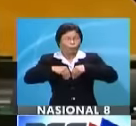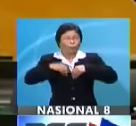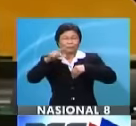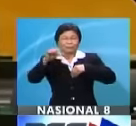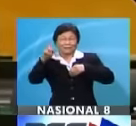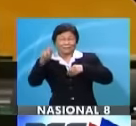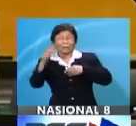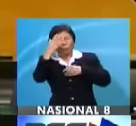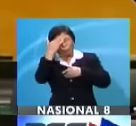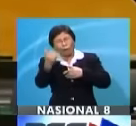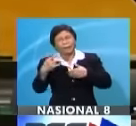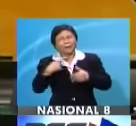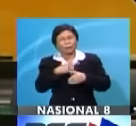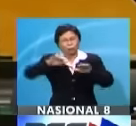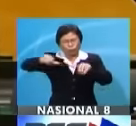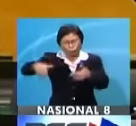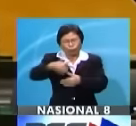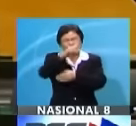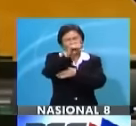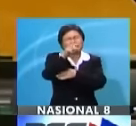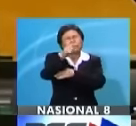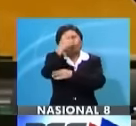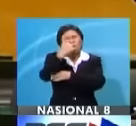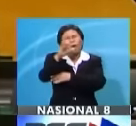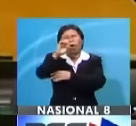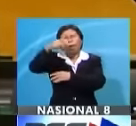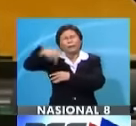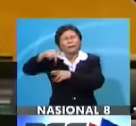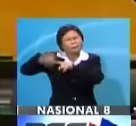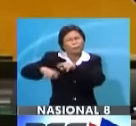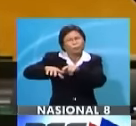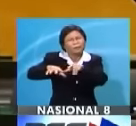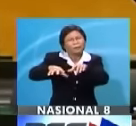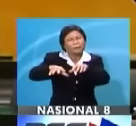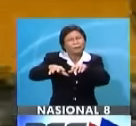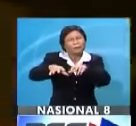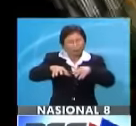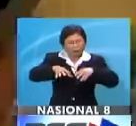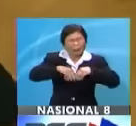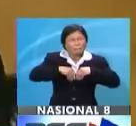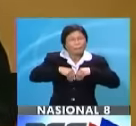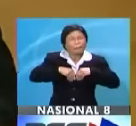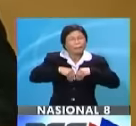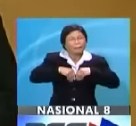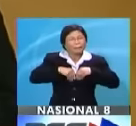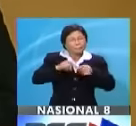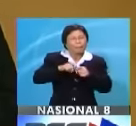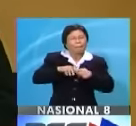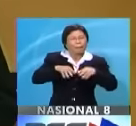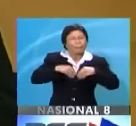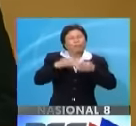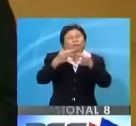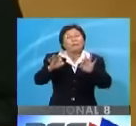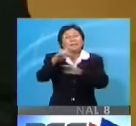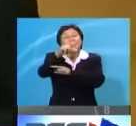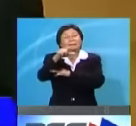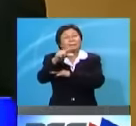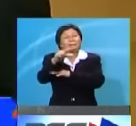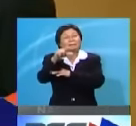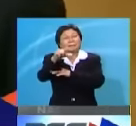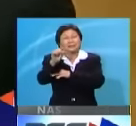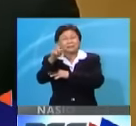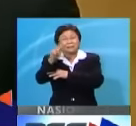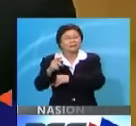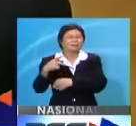ni, kenapa bila kita introduce GST, kenapa operator tak boleh absorb GST? Tetapi kita kembali kepada